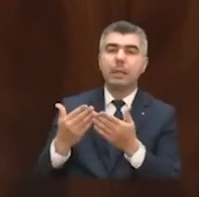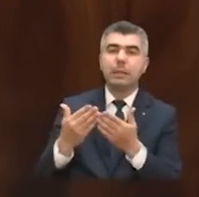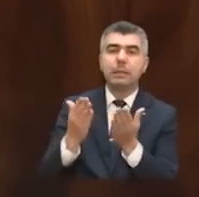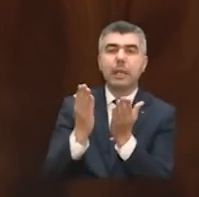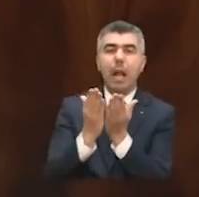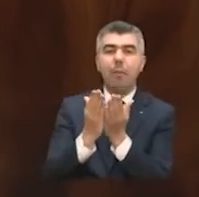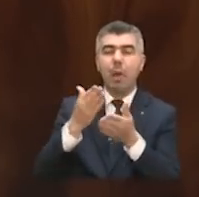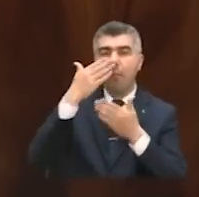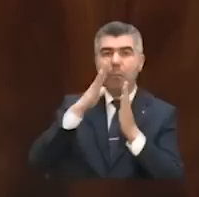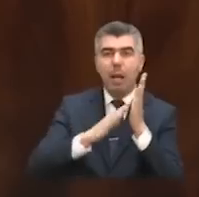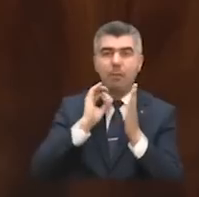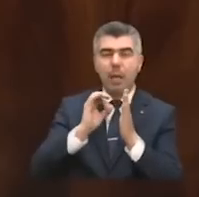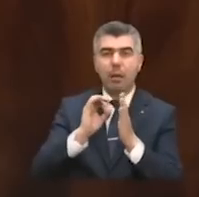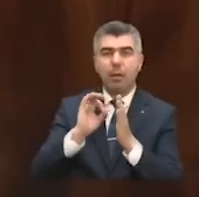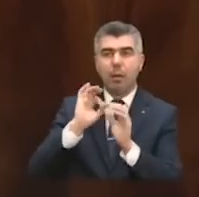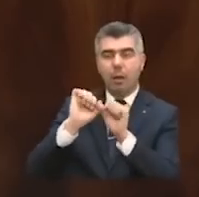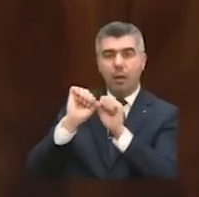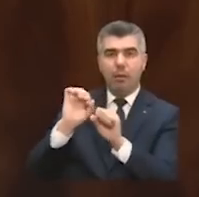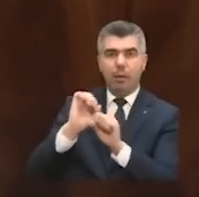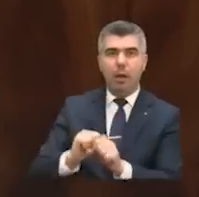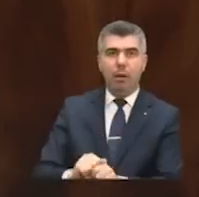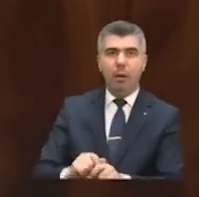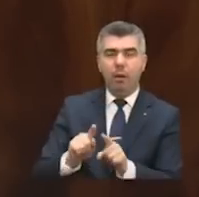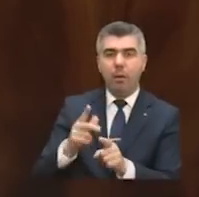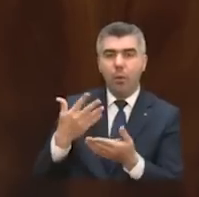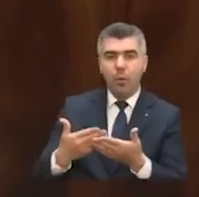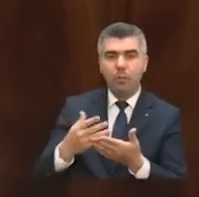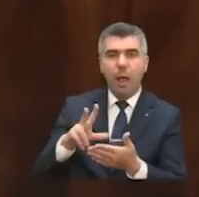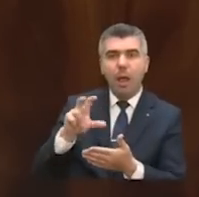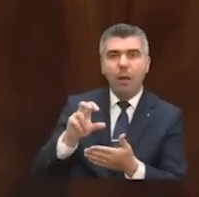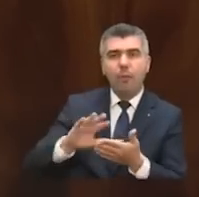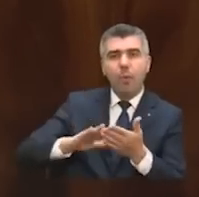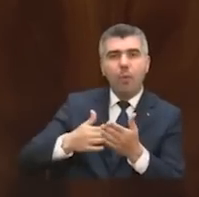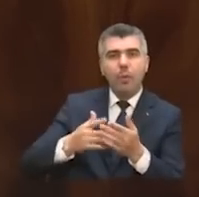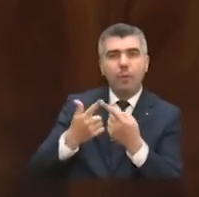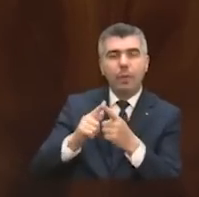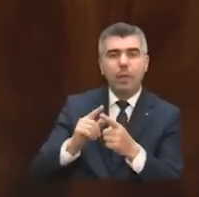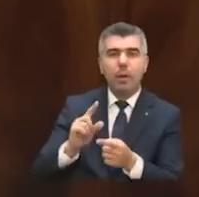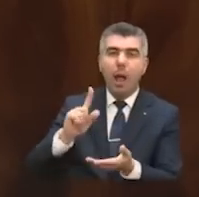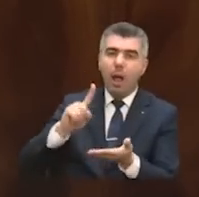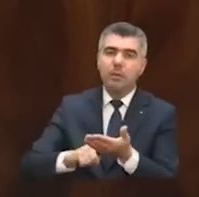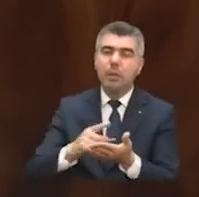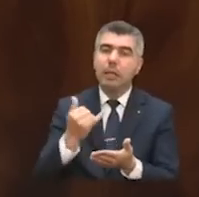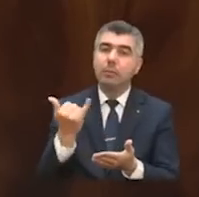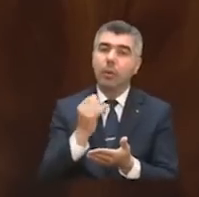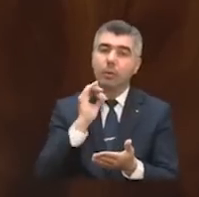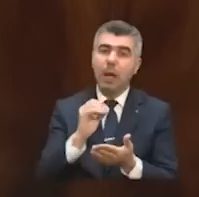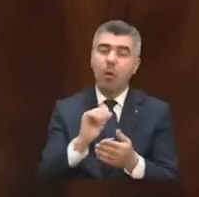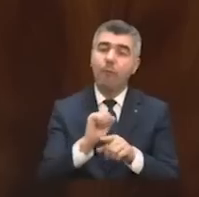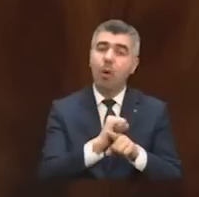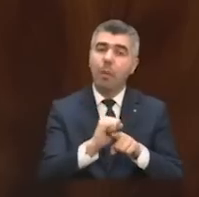يتمكن من عدة مهارات. اليوم خصو يكون عنده دي سكيلز اللي كنشوفوها أساسية في لا فورماسيون